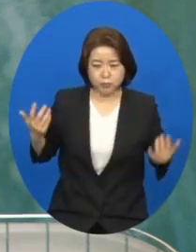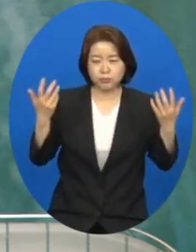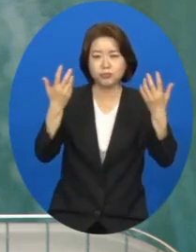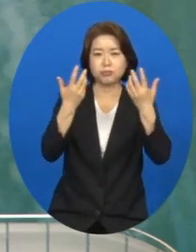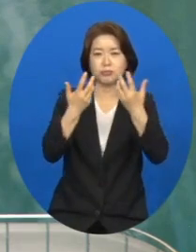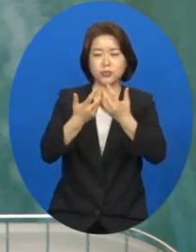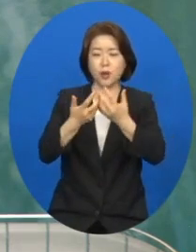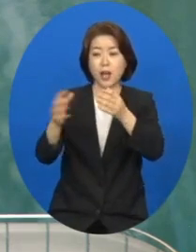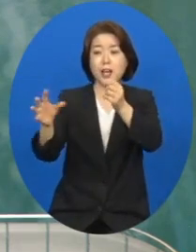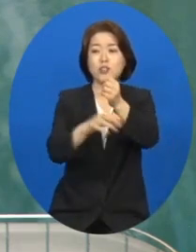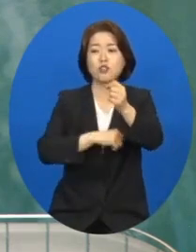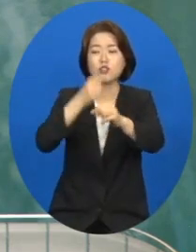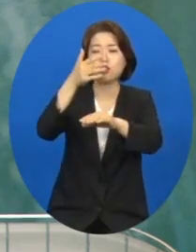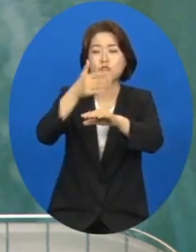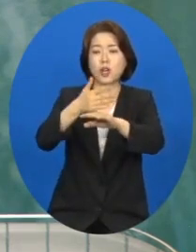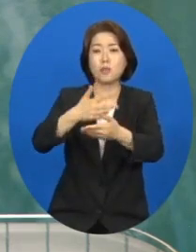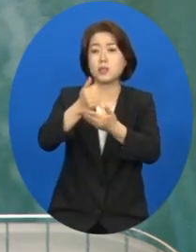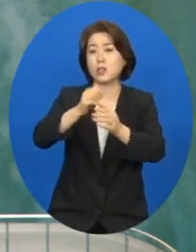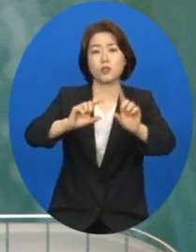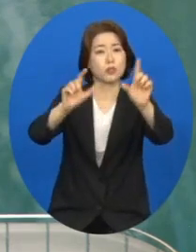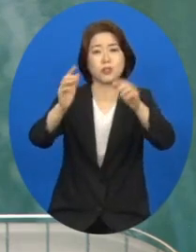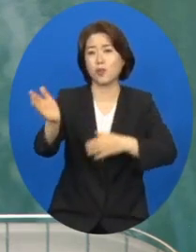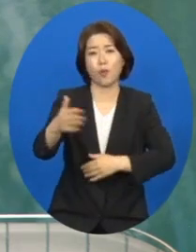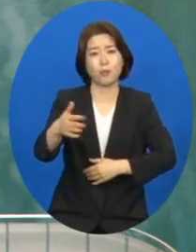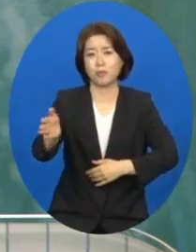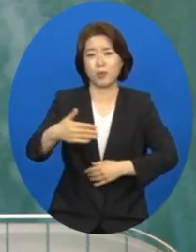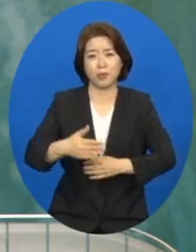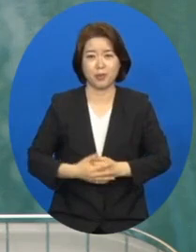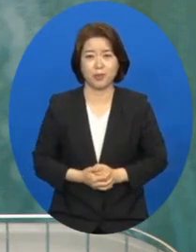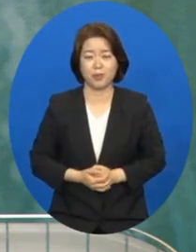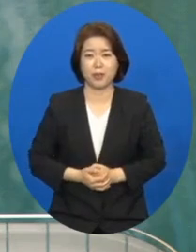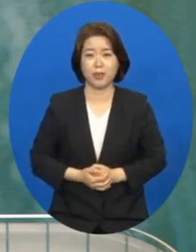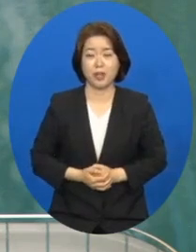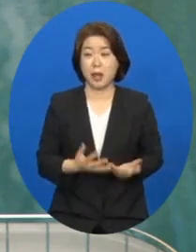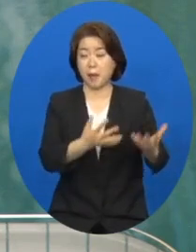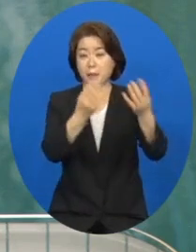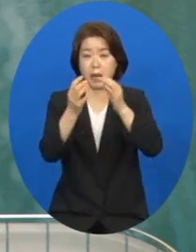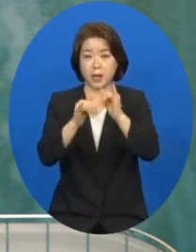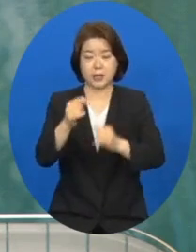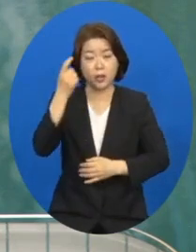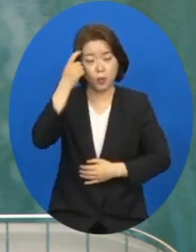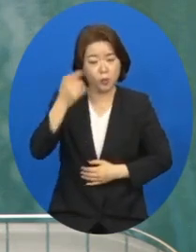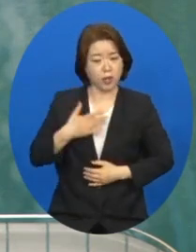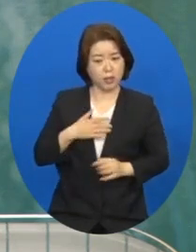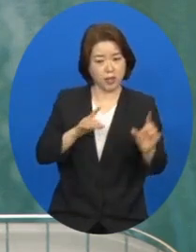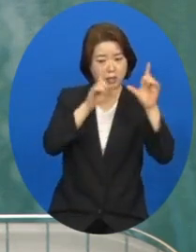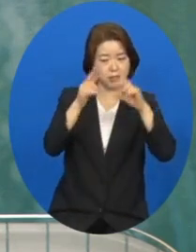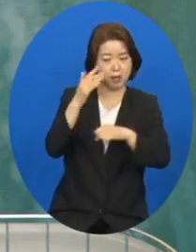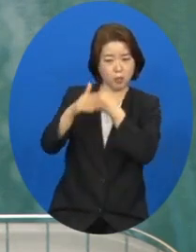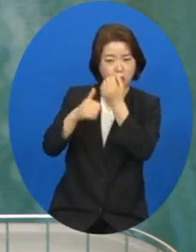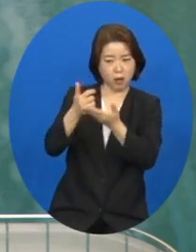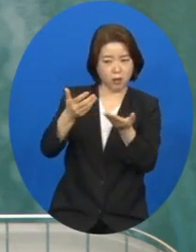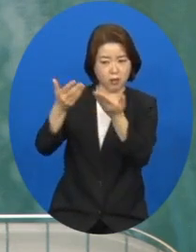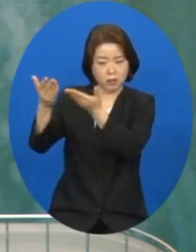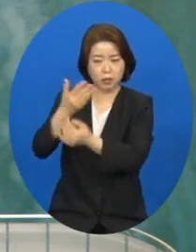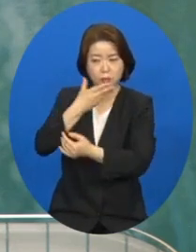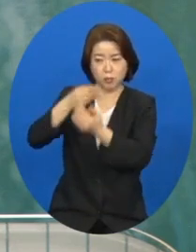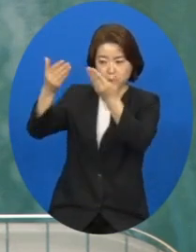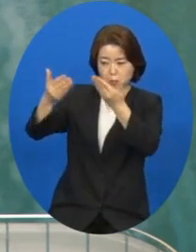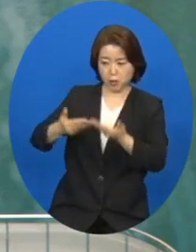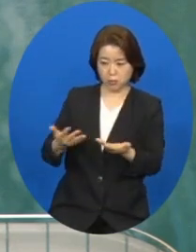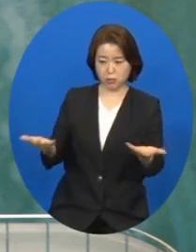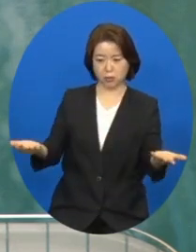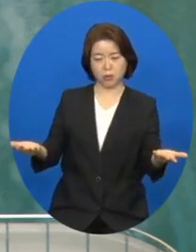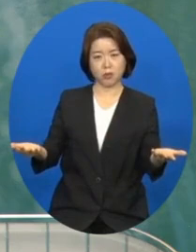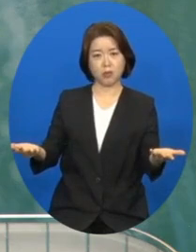없는 거예요. 많은 사람들이 왜 내 삶은 이렇게 하나님께 복 받은 것이